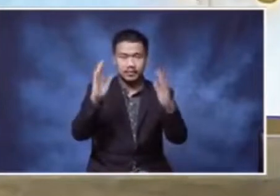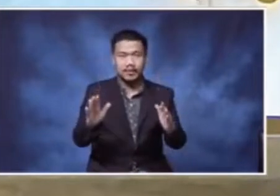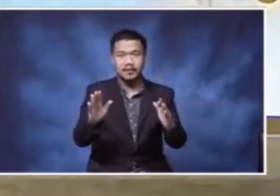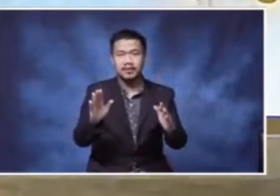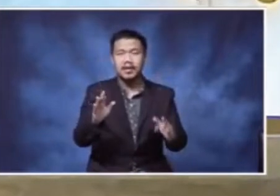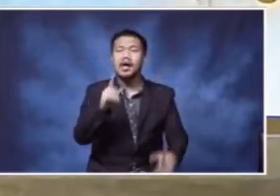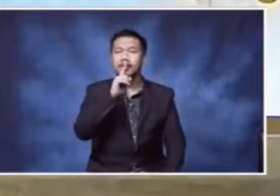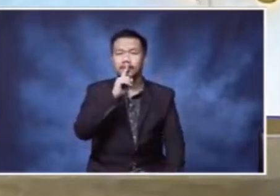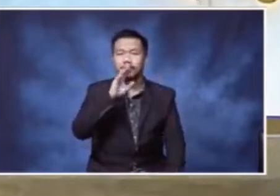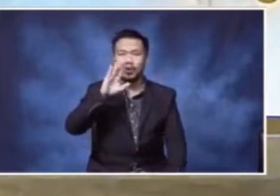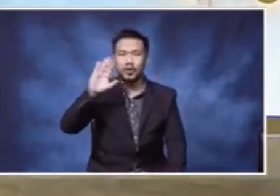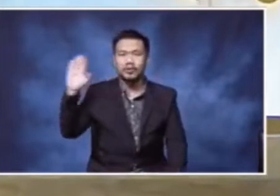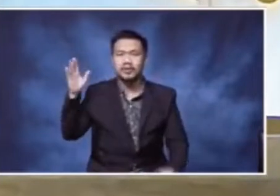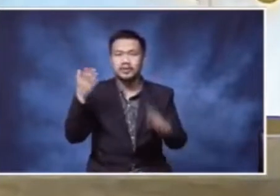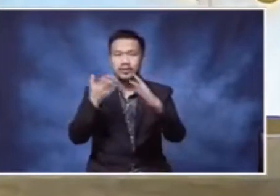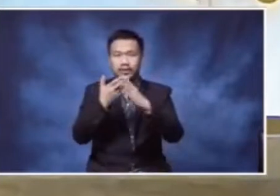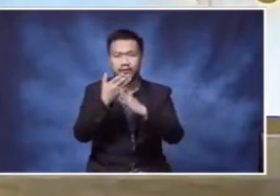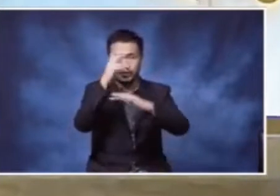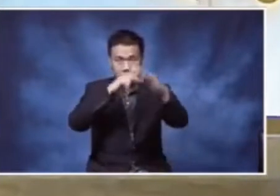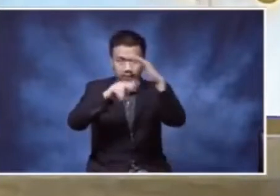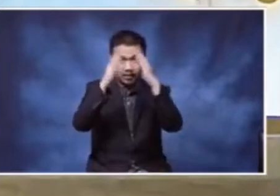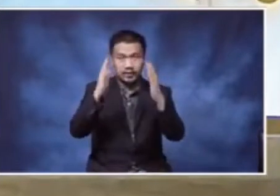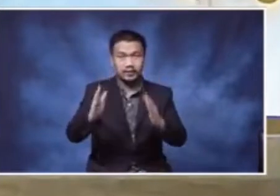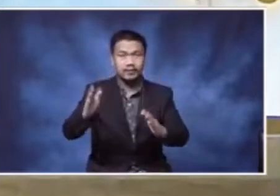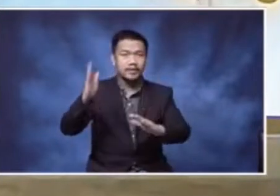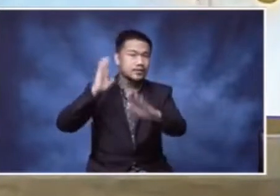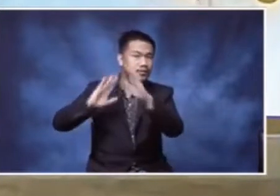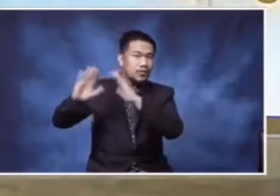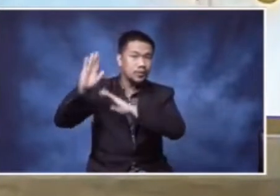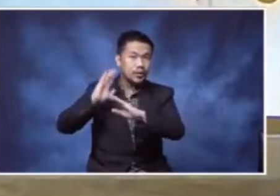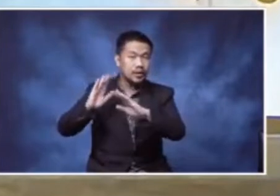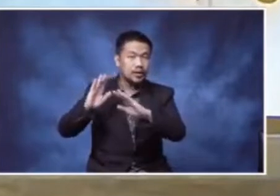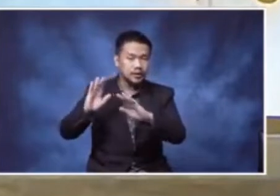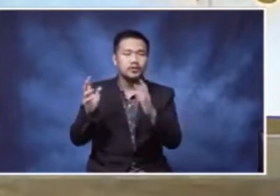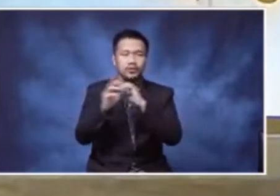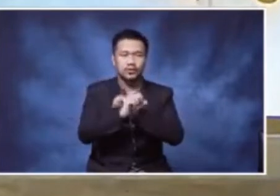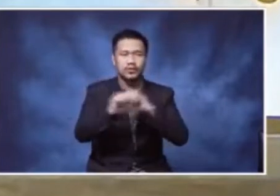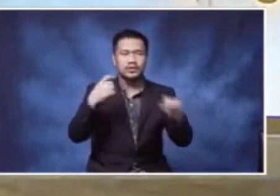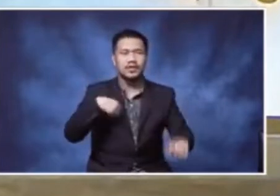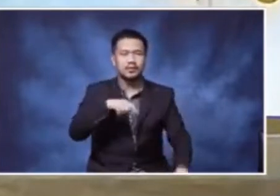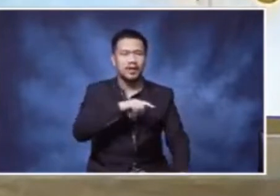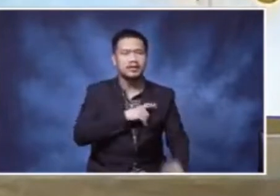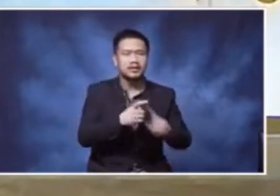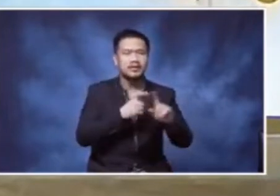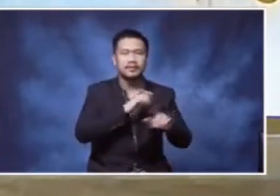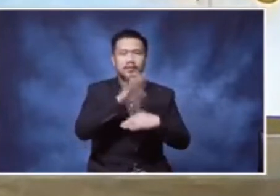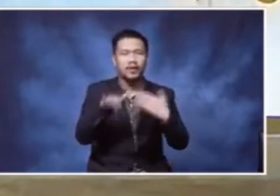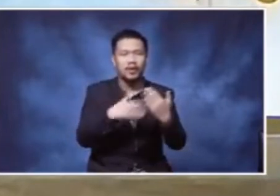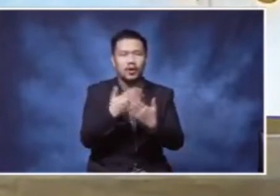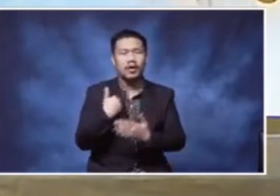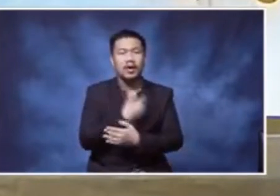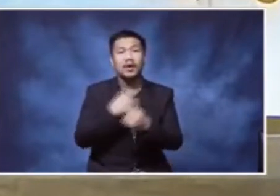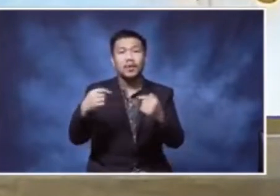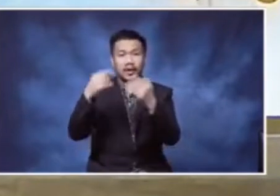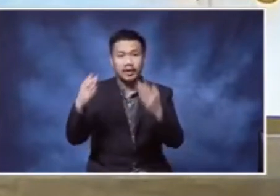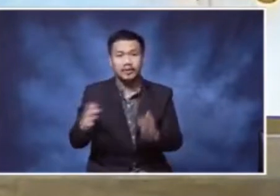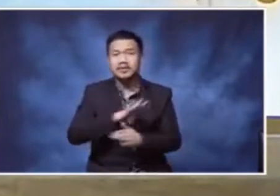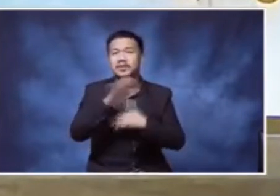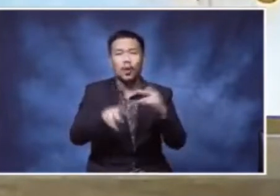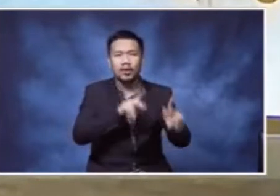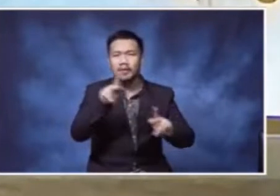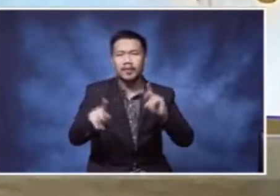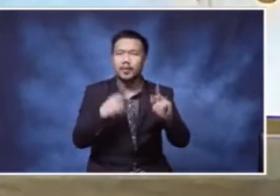ng kanyang mga banal na propeta noong una na ililigtas niya tayo sa ating mga kaaway at sa